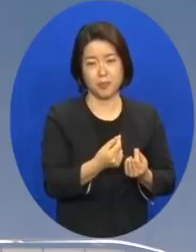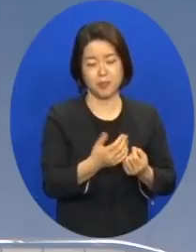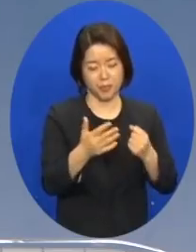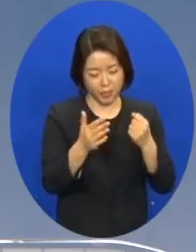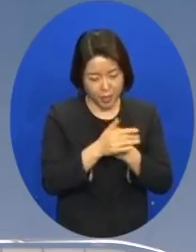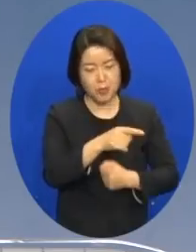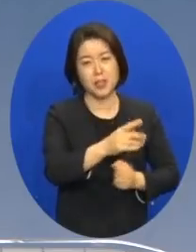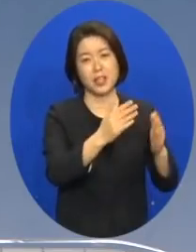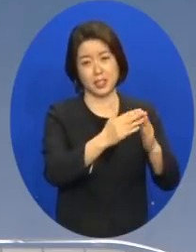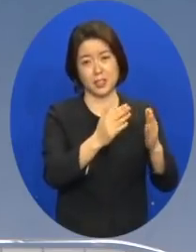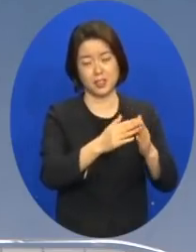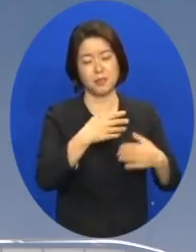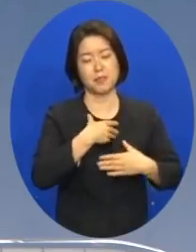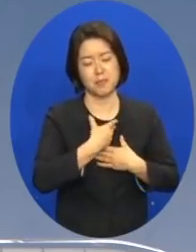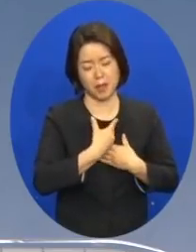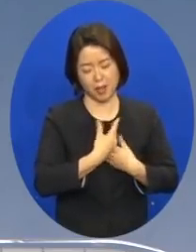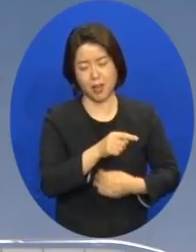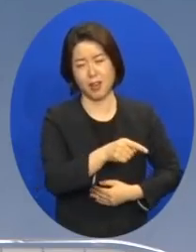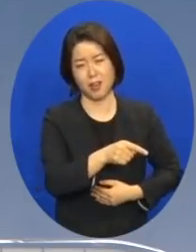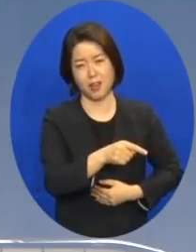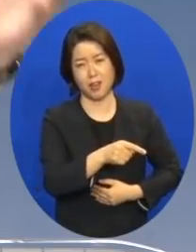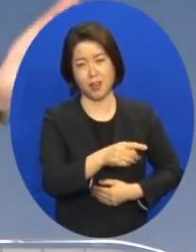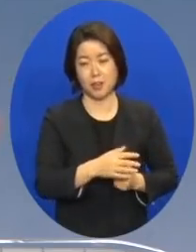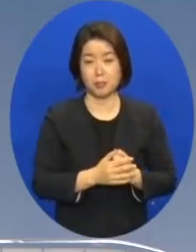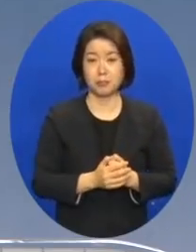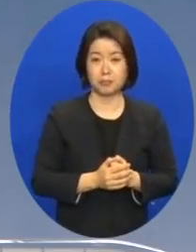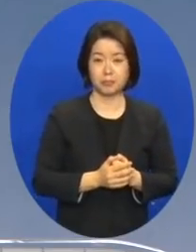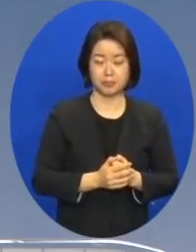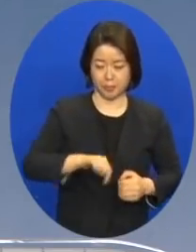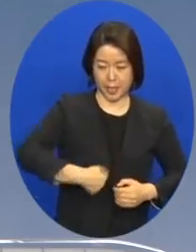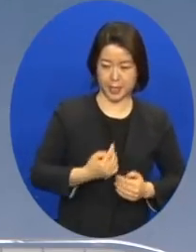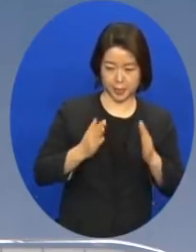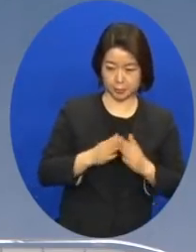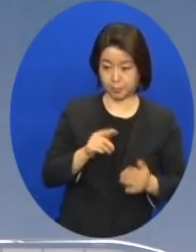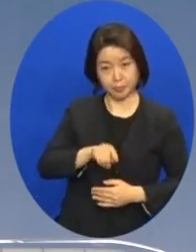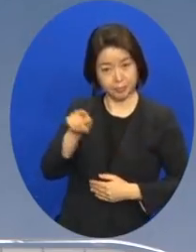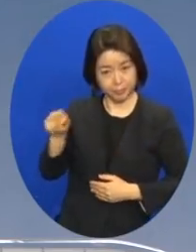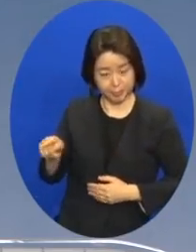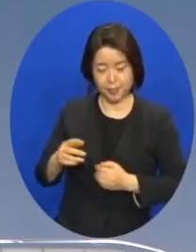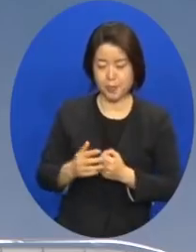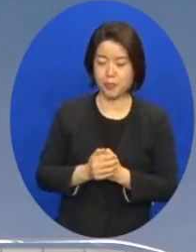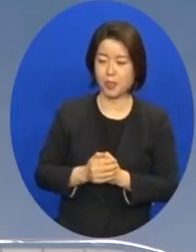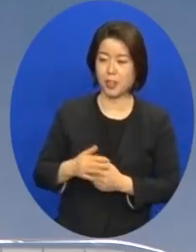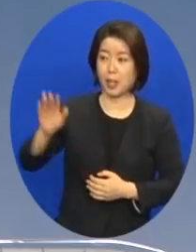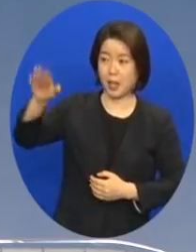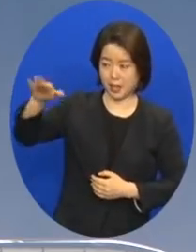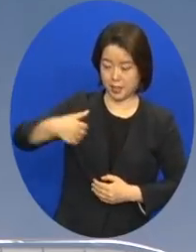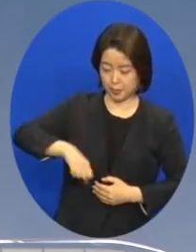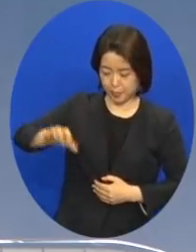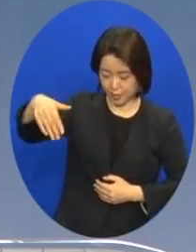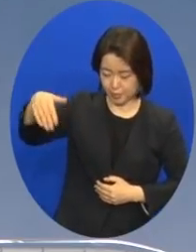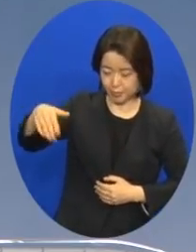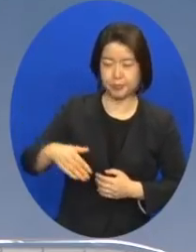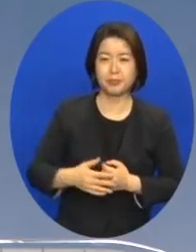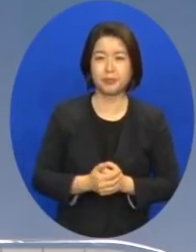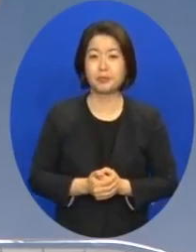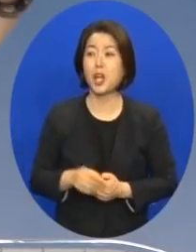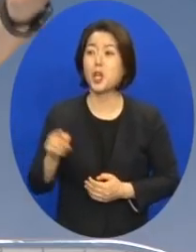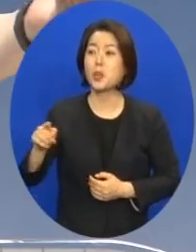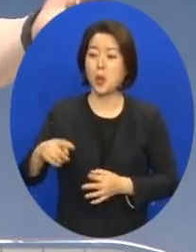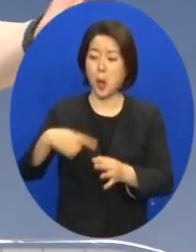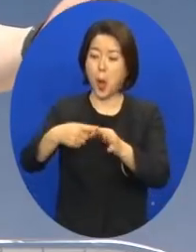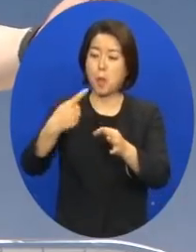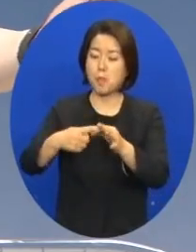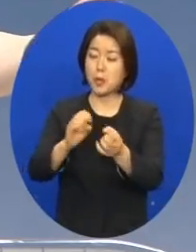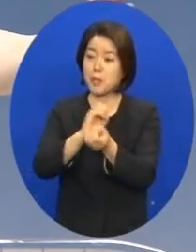집이 이렇게 평화로운 거구나. 그리고는 자기 집으로 가서 아들을 불렀어요. 아들아, 너 보리가